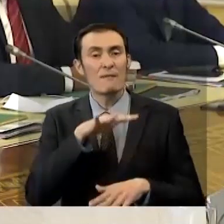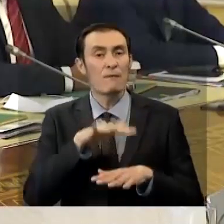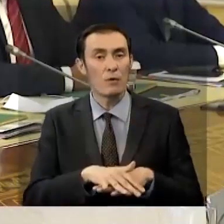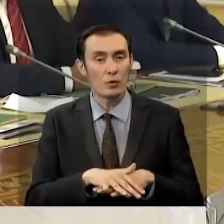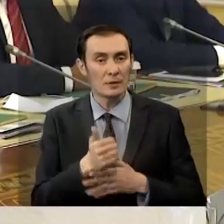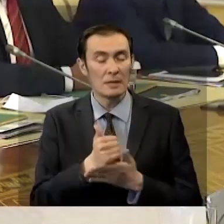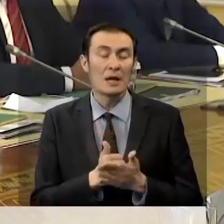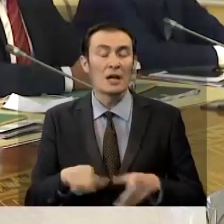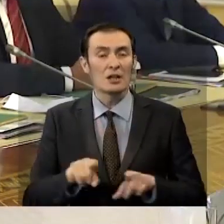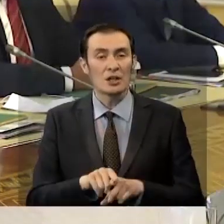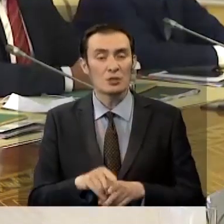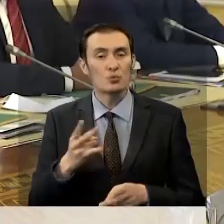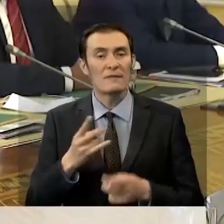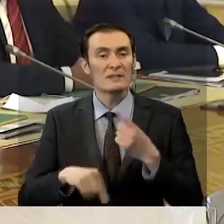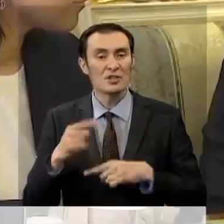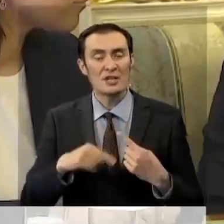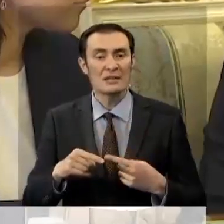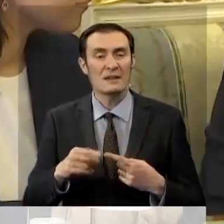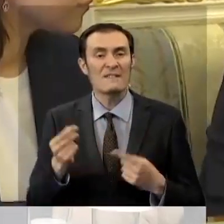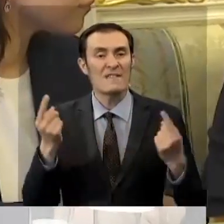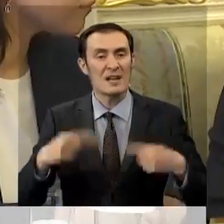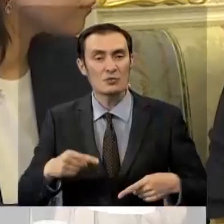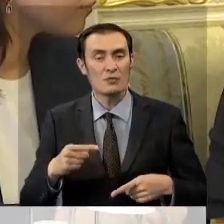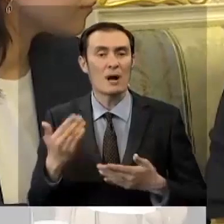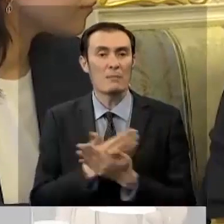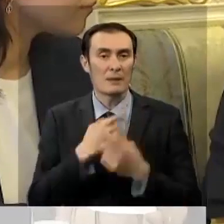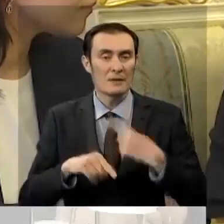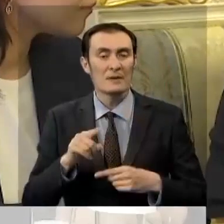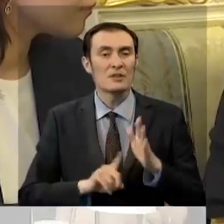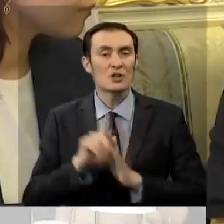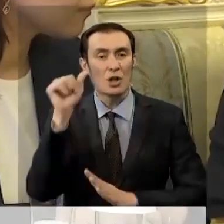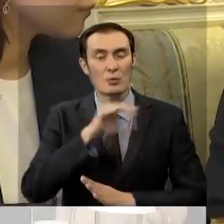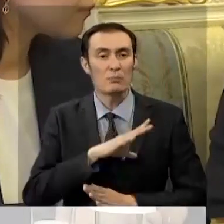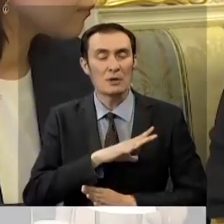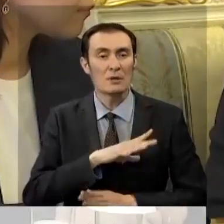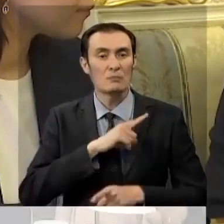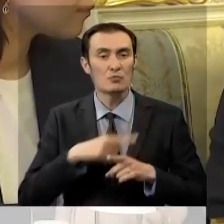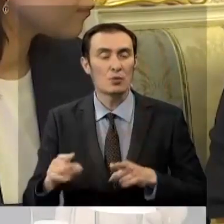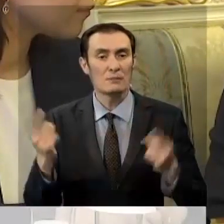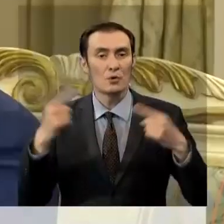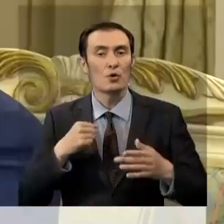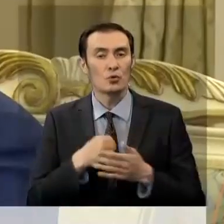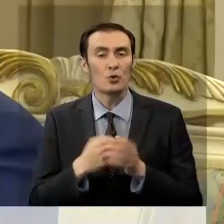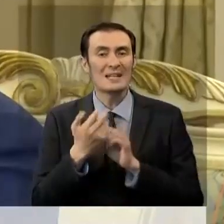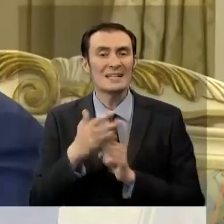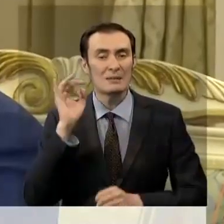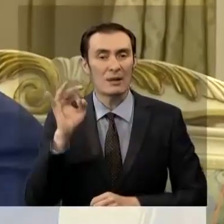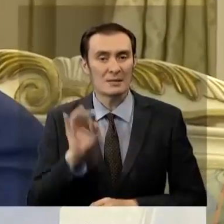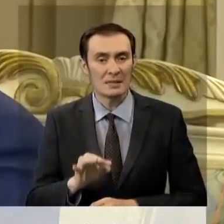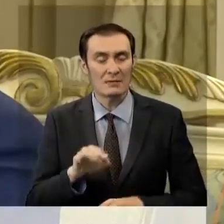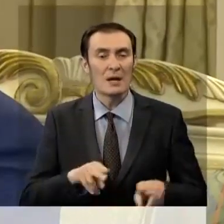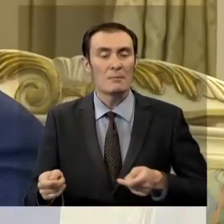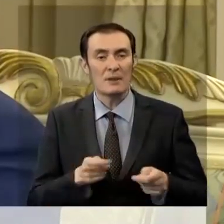Токаев указал на важность возвращения инфляции в целевой коридор. Напомню, с начала года она ускорилась и достигла пика, превысив